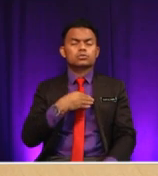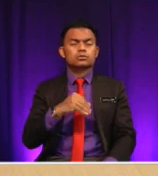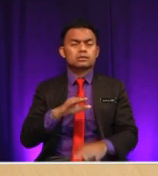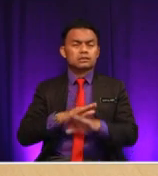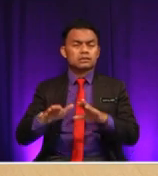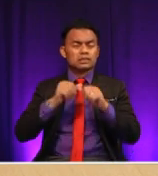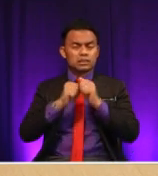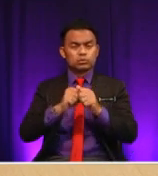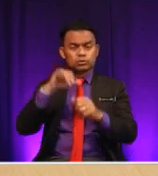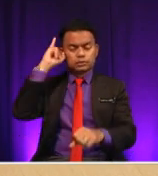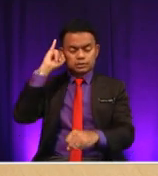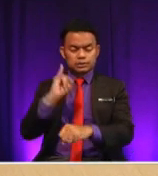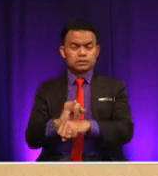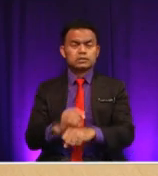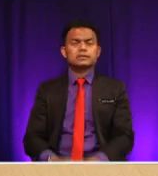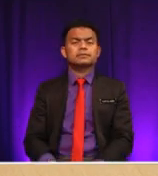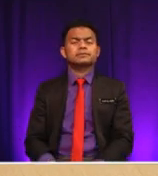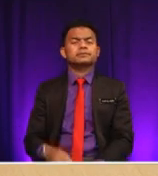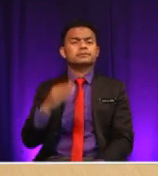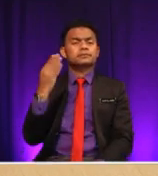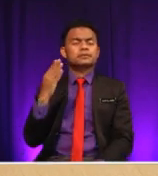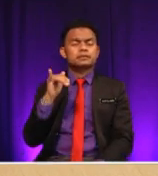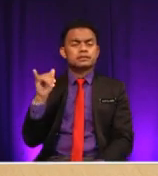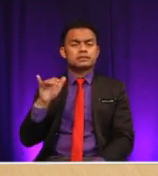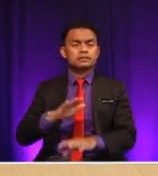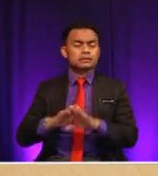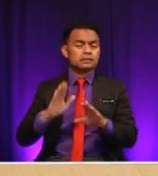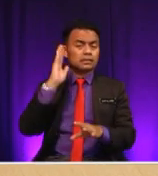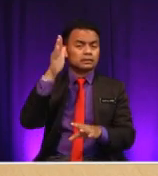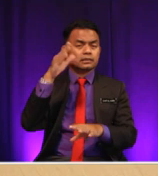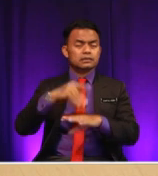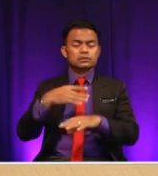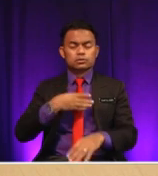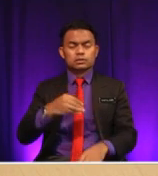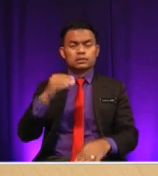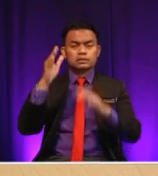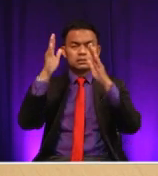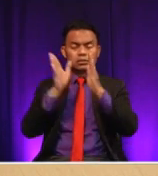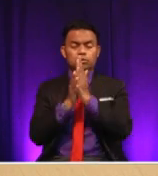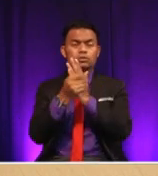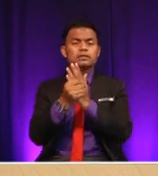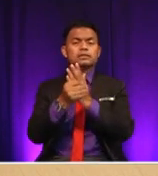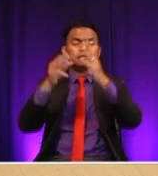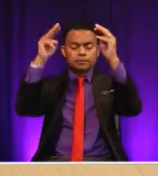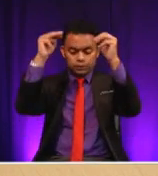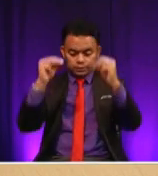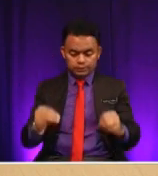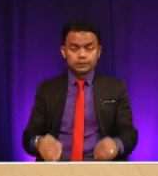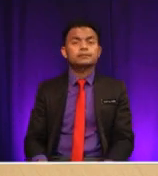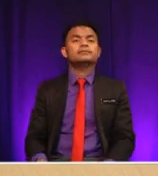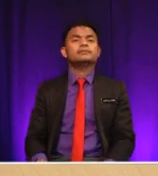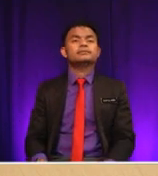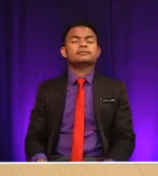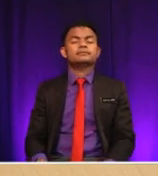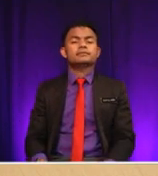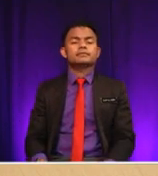menepati janji Oke biasanya tidak akan disukai oleh masyarakat Oke akan menyebabkan namanya menjadi